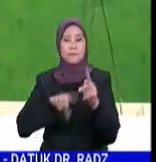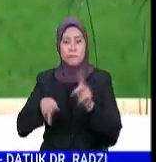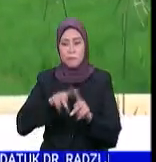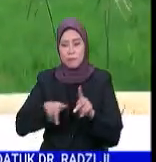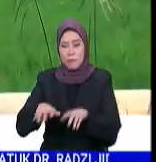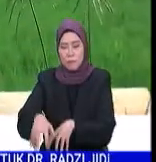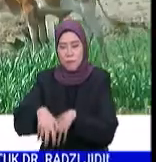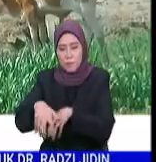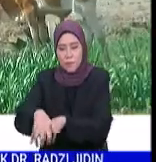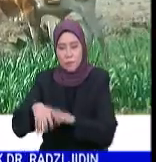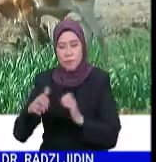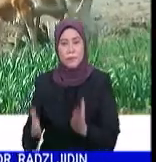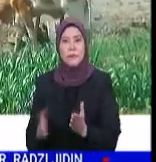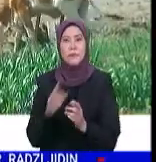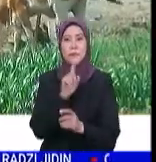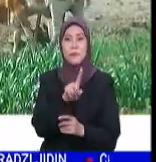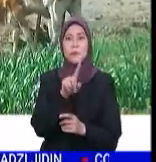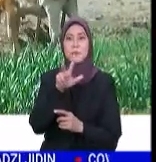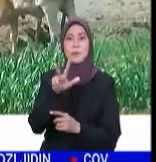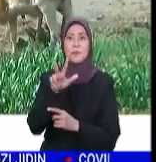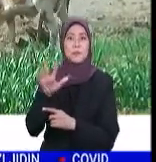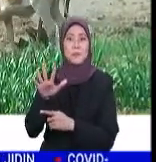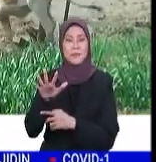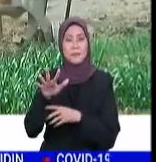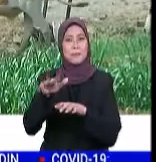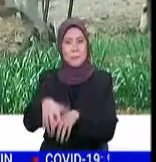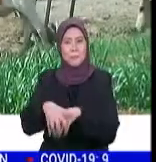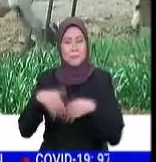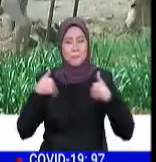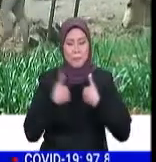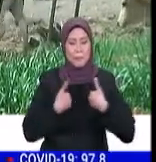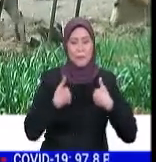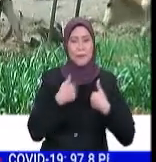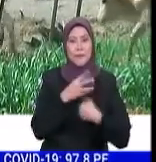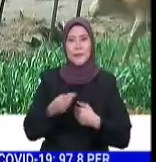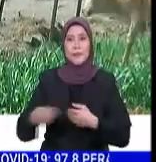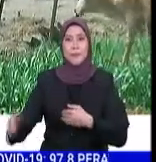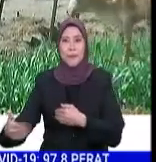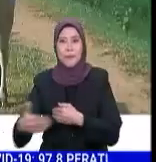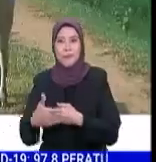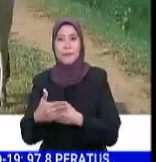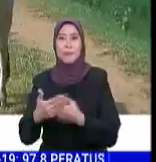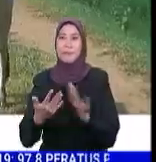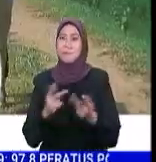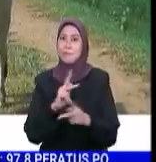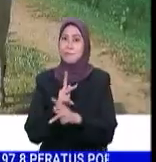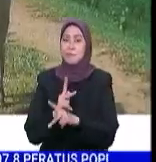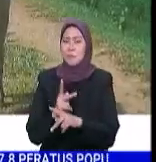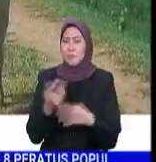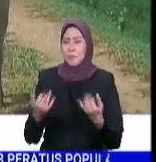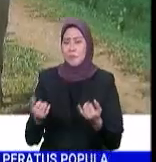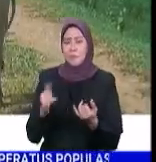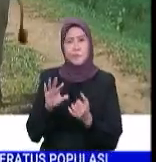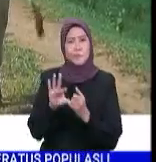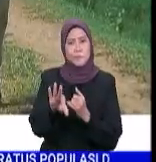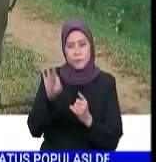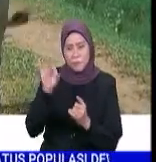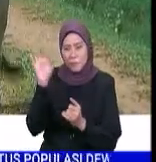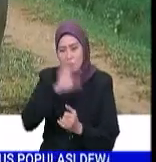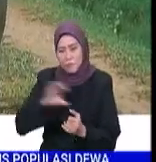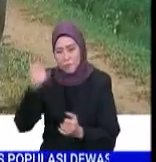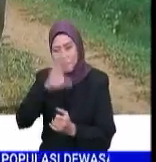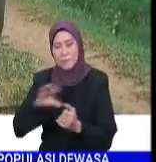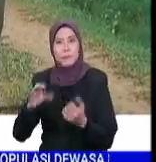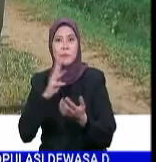pertanian 135 sektor peternakan dan 14 sektor perikanan pihaknya masih menyesuaikan pemain DC yang